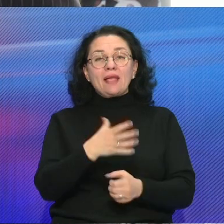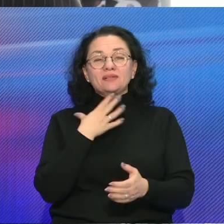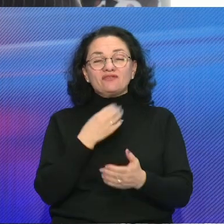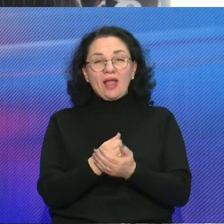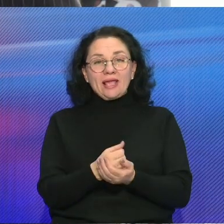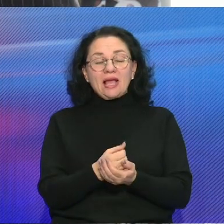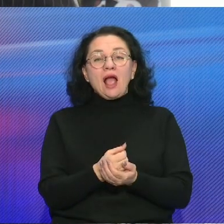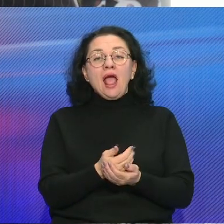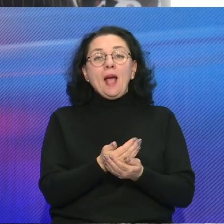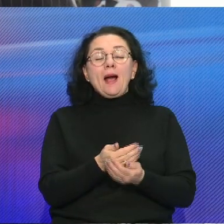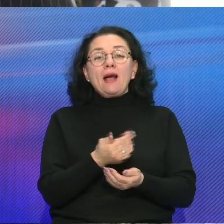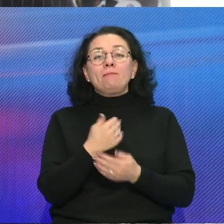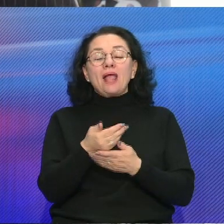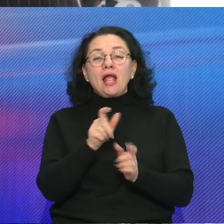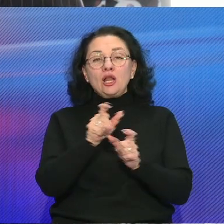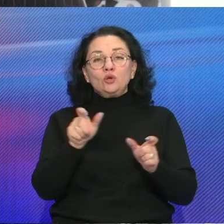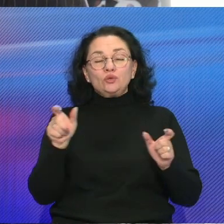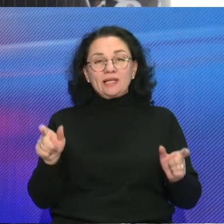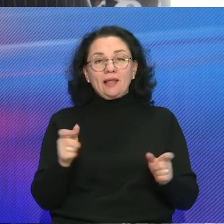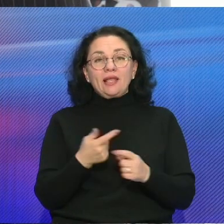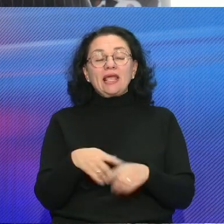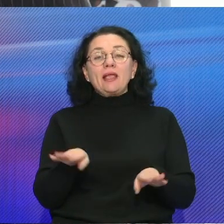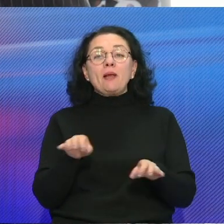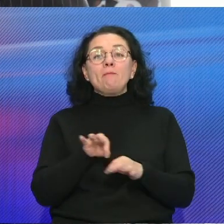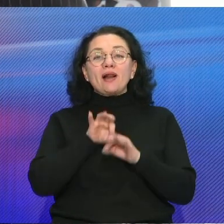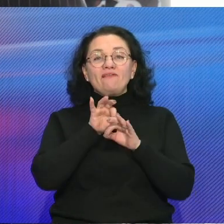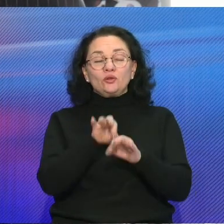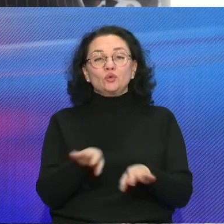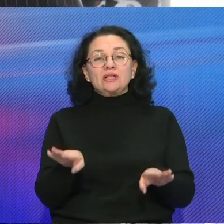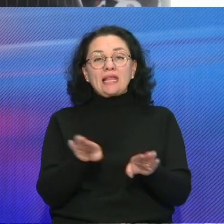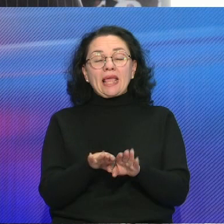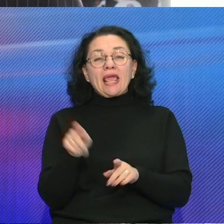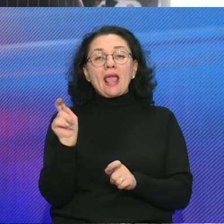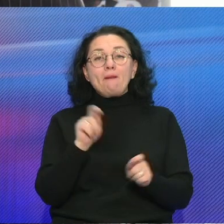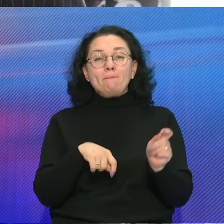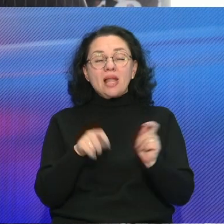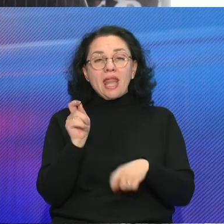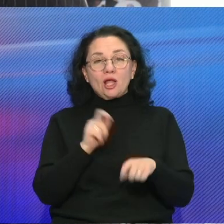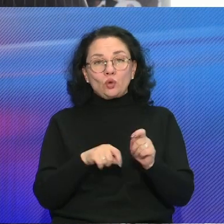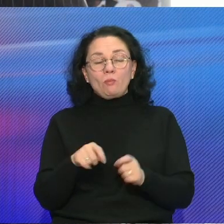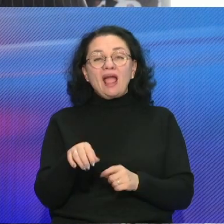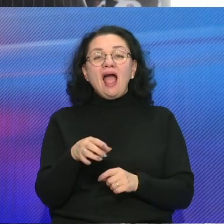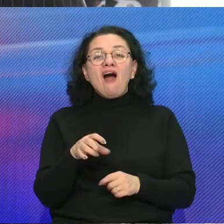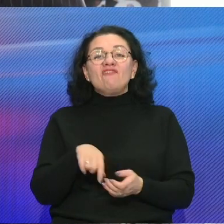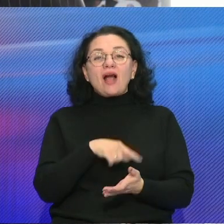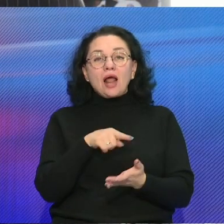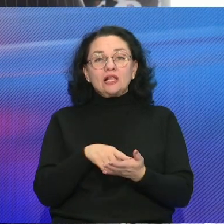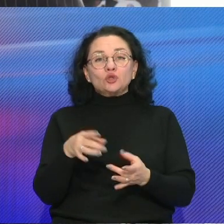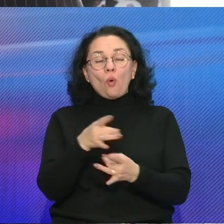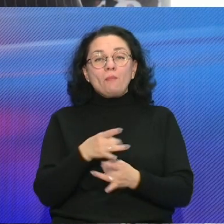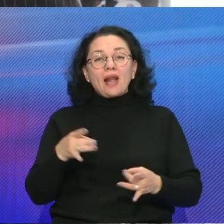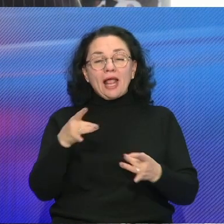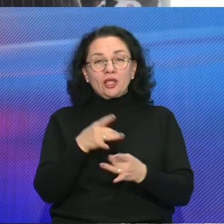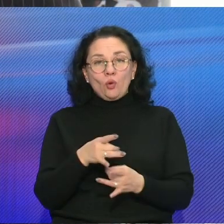в комиссии. Но пройдут такие же пленумы в городском районном, где будут выдвинуты представители